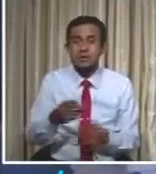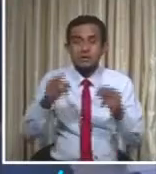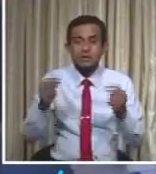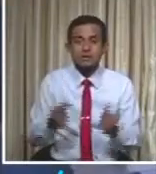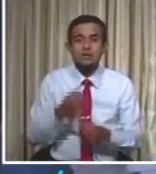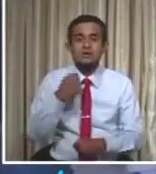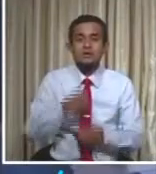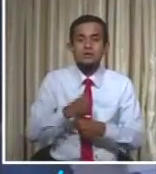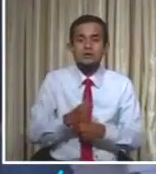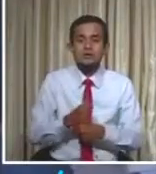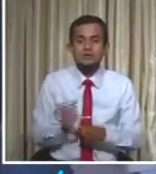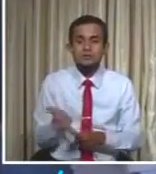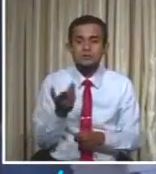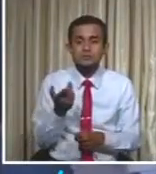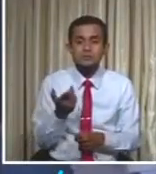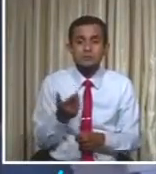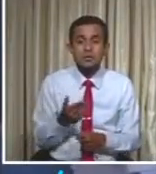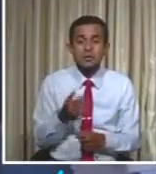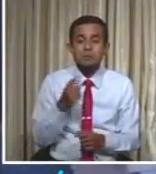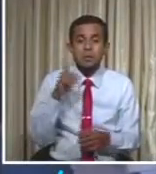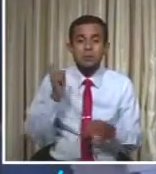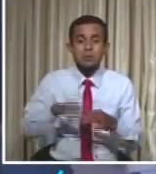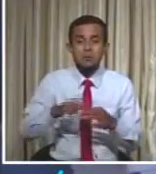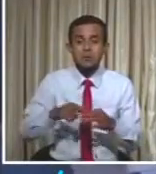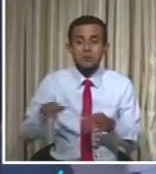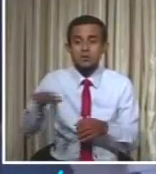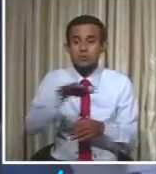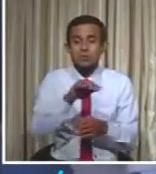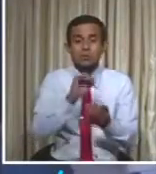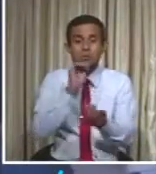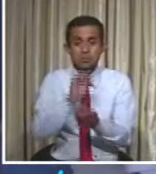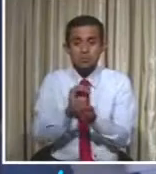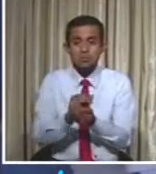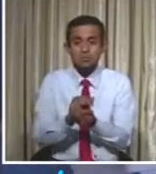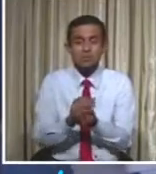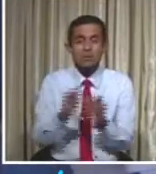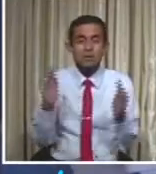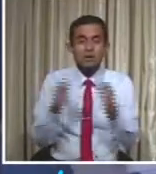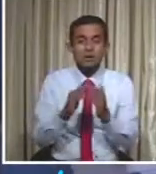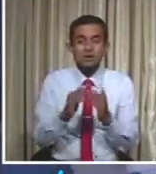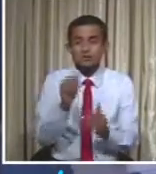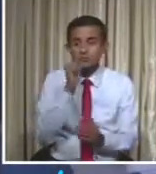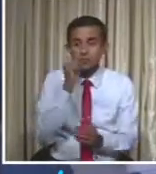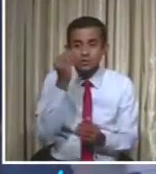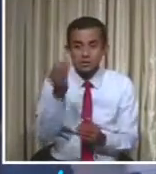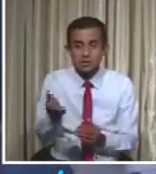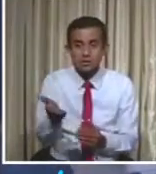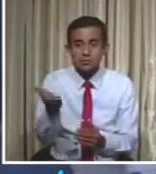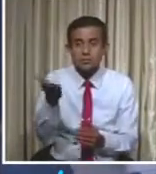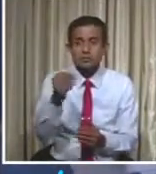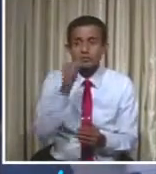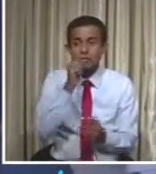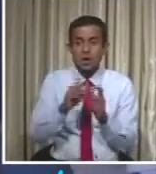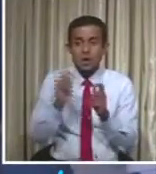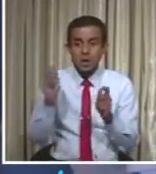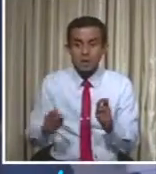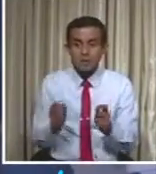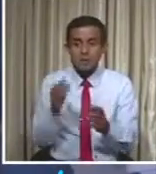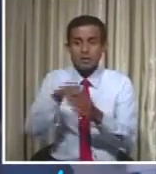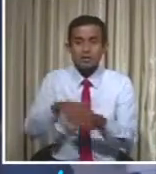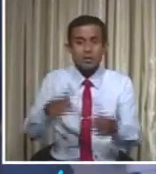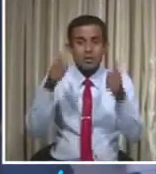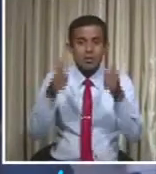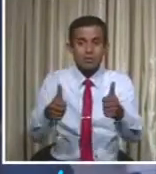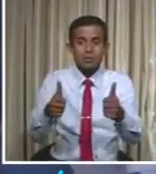කළ යුත්තේ මේ මාරාන්තික ප්‍රශ්නේ මේ රටේ ජනතාව මුදව ගන්න. ගෙවල් වලට පානීය ජලය සපයන්න ඔබතුමන්ලා ජල සම්පාදන අමාත්‍යාංශ මැදිහත් වෙන එක